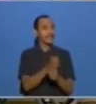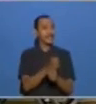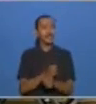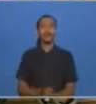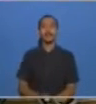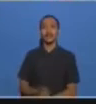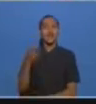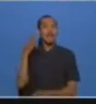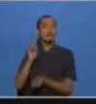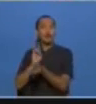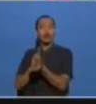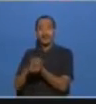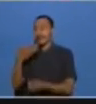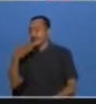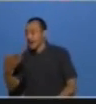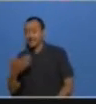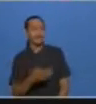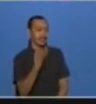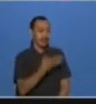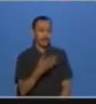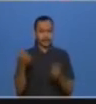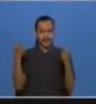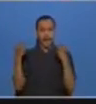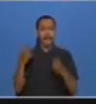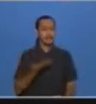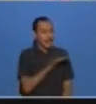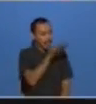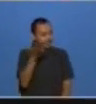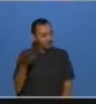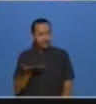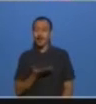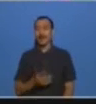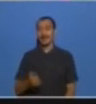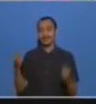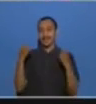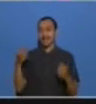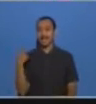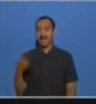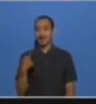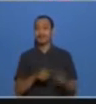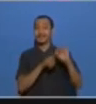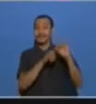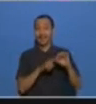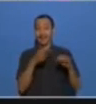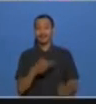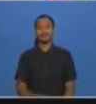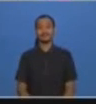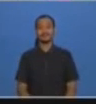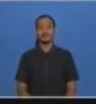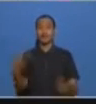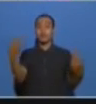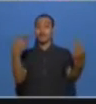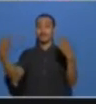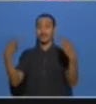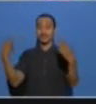Zoom. Matur nuwun sangat. Iya, sehat terus untuk Bu Nuning juga dan juga rekan-rekan di Yayasan Cikal. Dan yang pasti pemirsa,